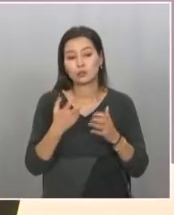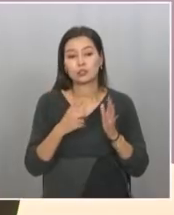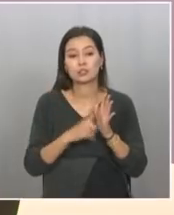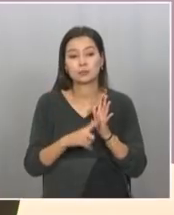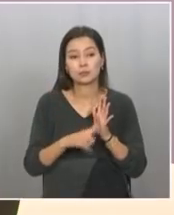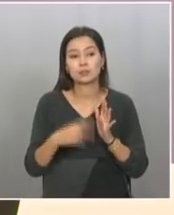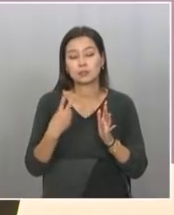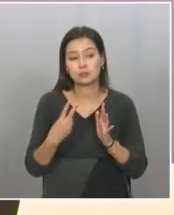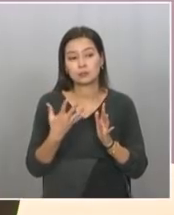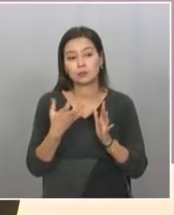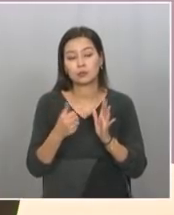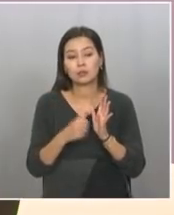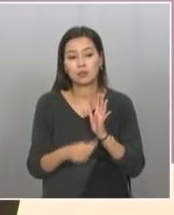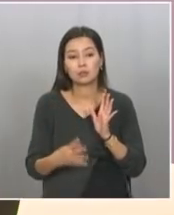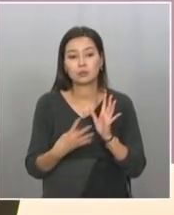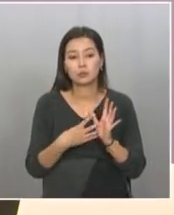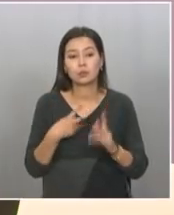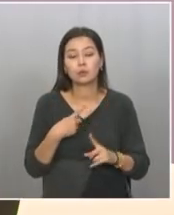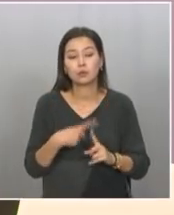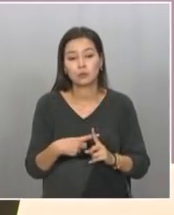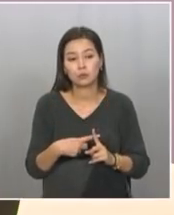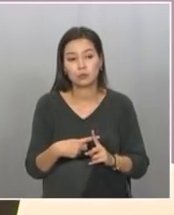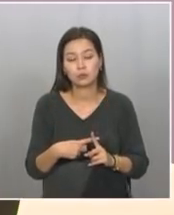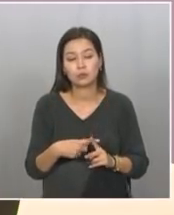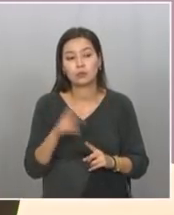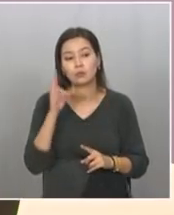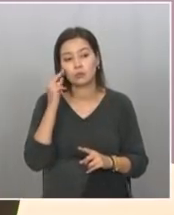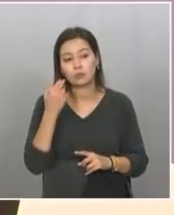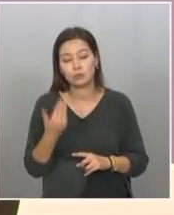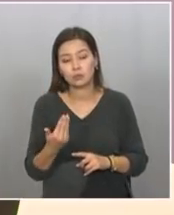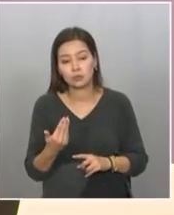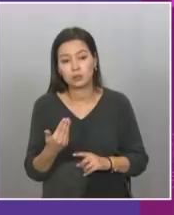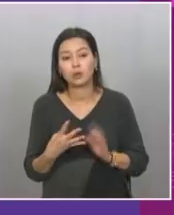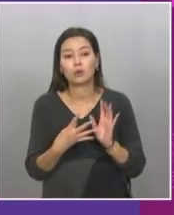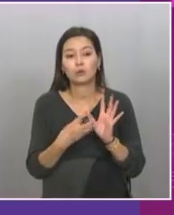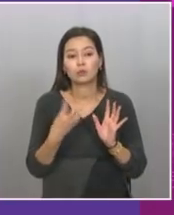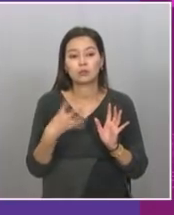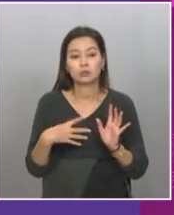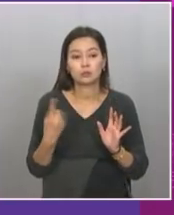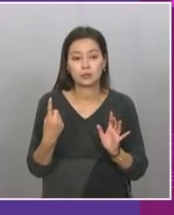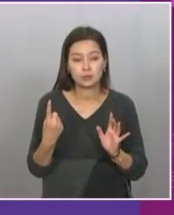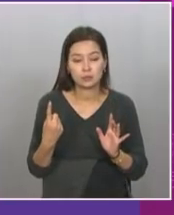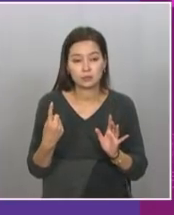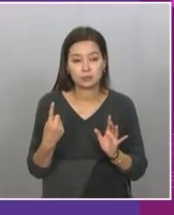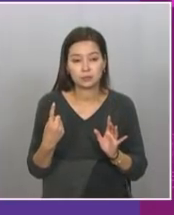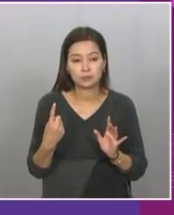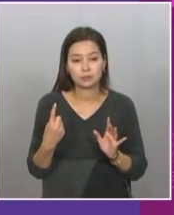372-ге 569-ды қоссақ, қосындының мәні 941-ге тең